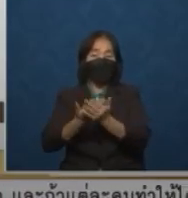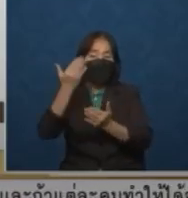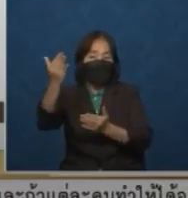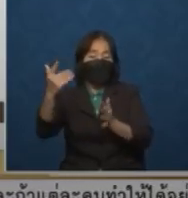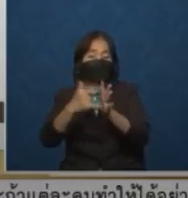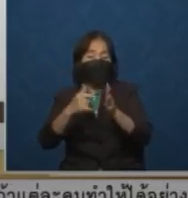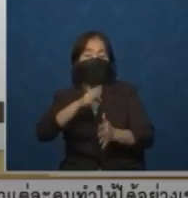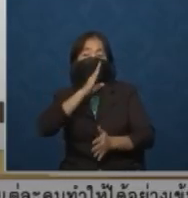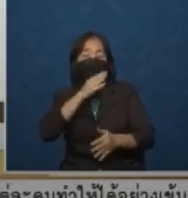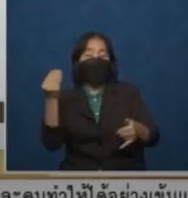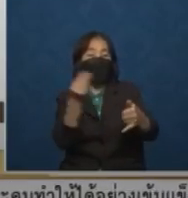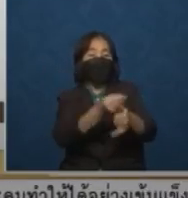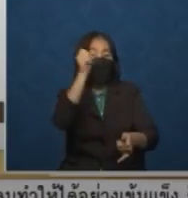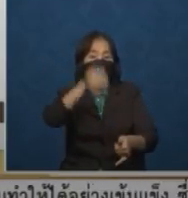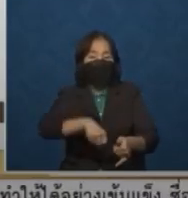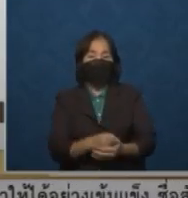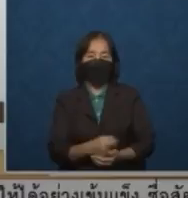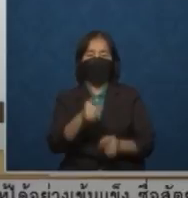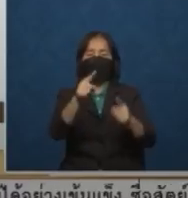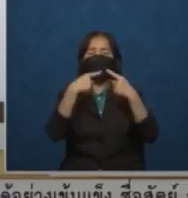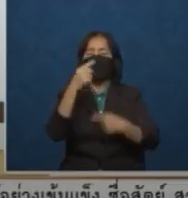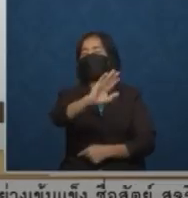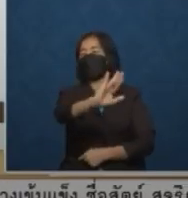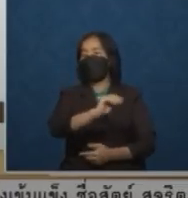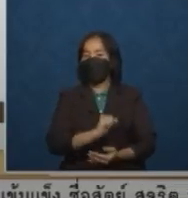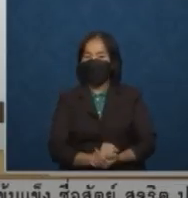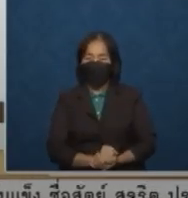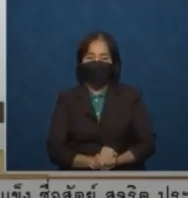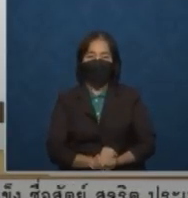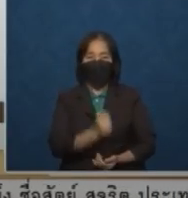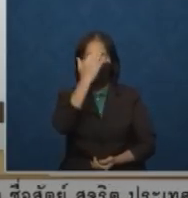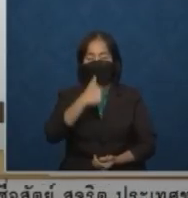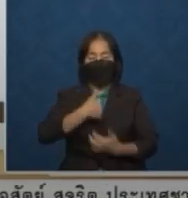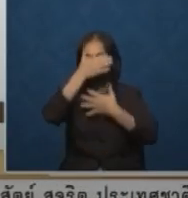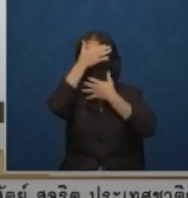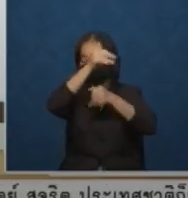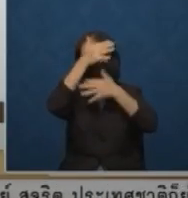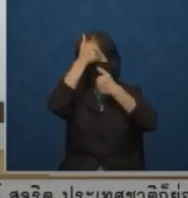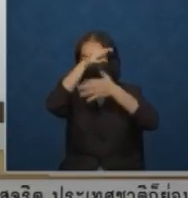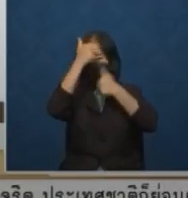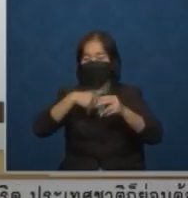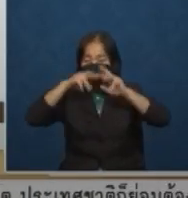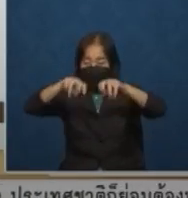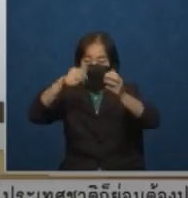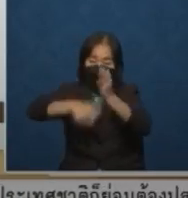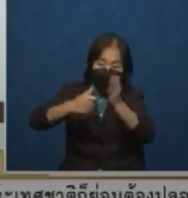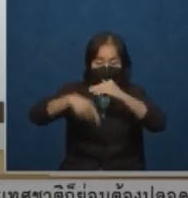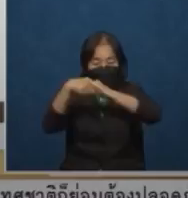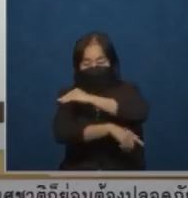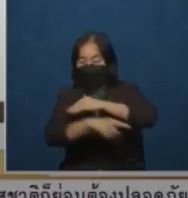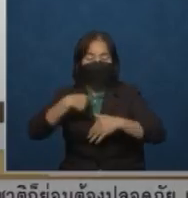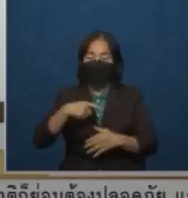ไม่ท่านไม่ตอบไม่ต้องตอบดิฉันก็ได้ค่ะดิฉันไม่สนใจตามหาใบเสร็จทุจริตเช็ค